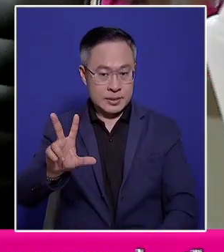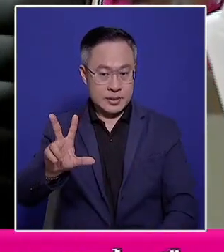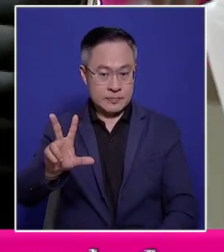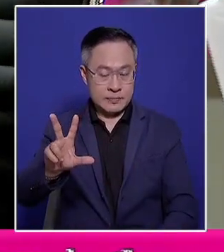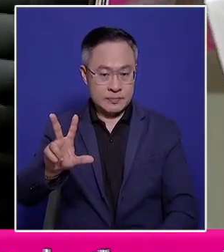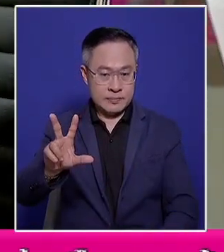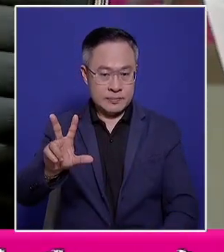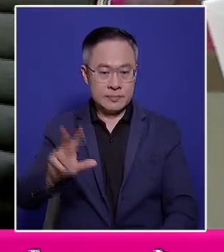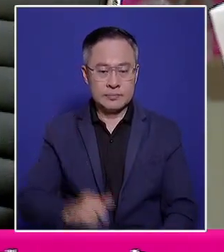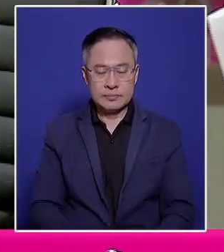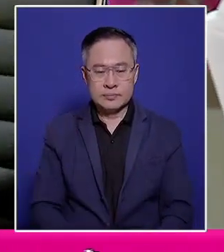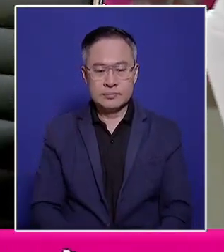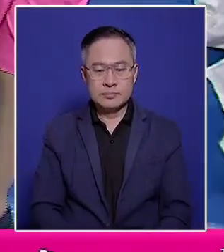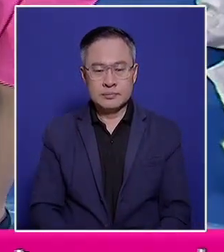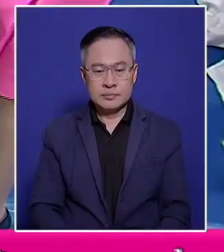หมายเลข3